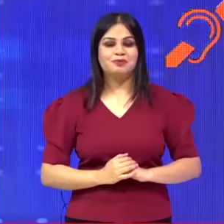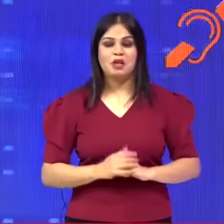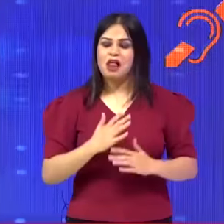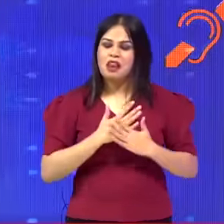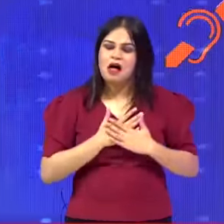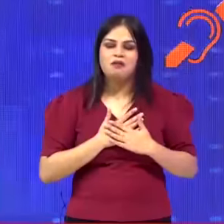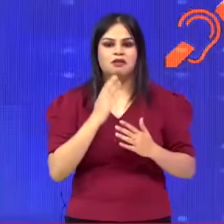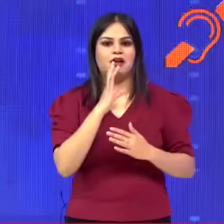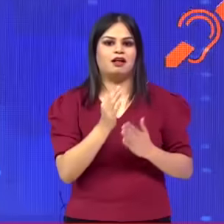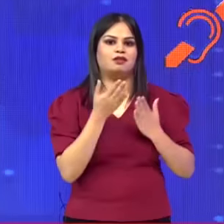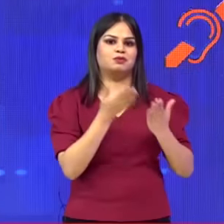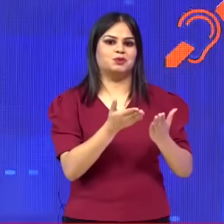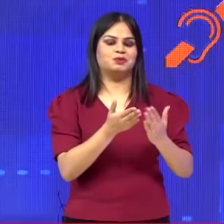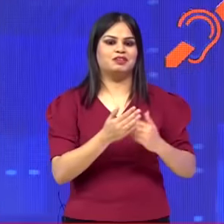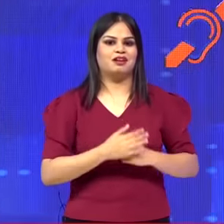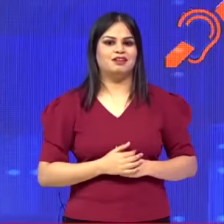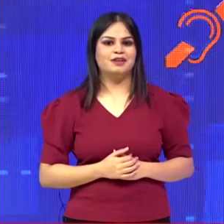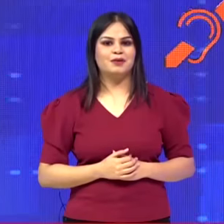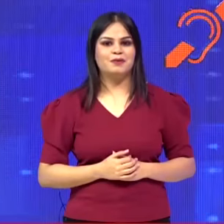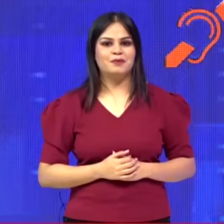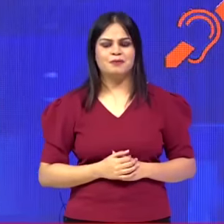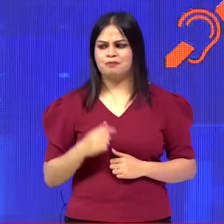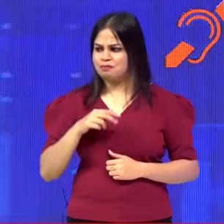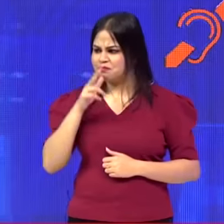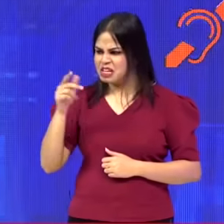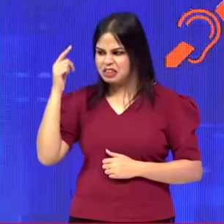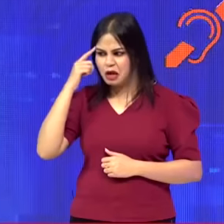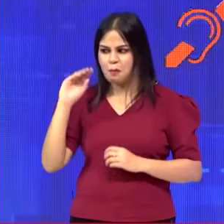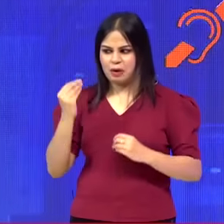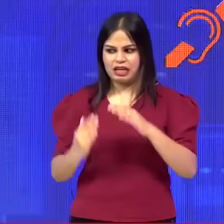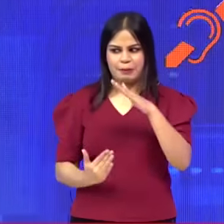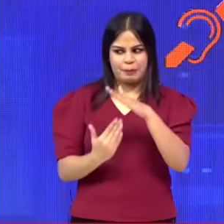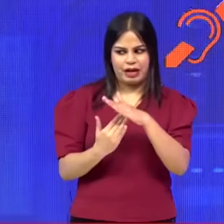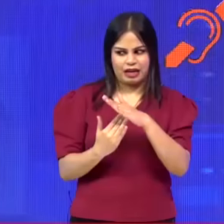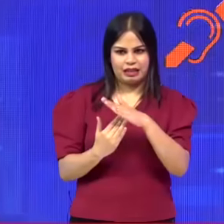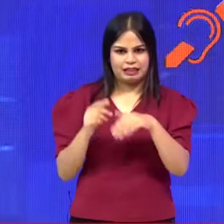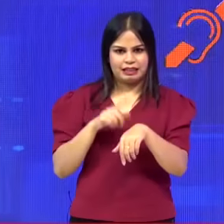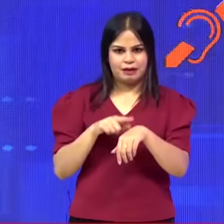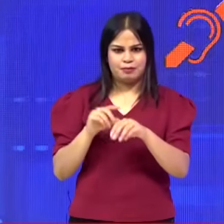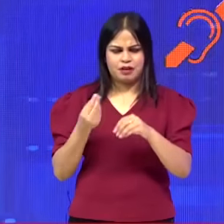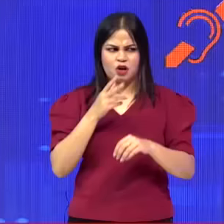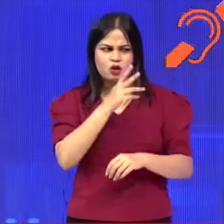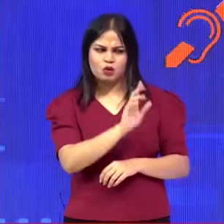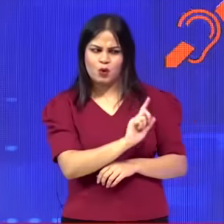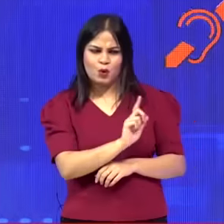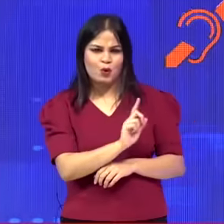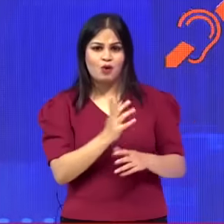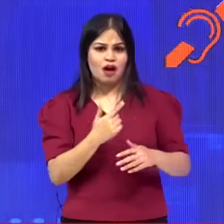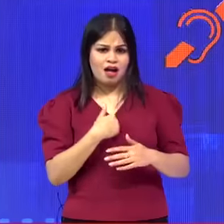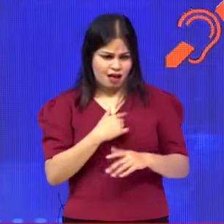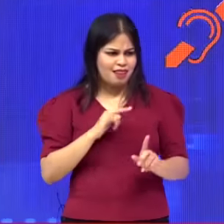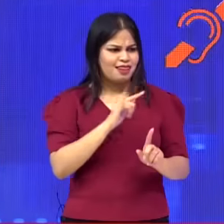Loves you, loves you. मुझे लगता है एक ब्रेक लेने का वक्त है. नहीं सर, अब थोड़ा सा आप शायद हैं. And I love